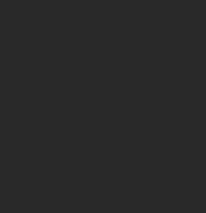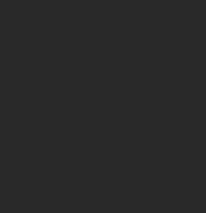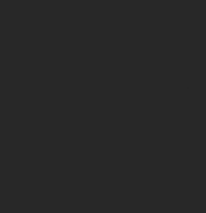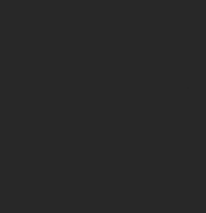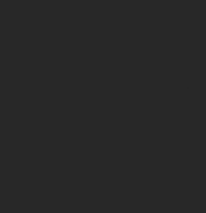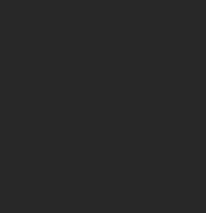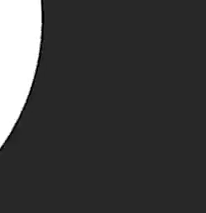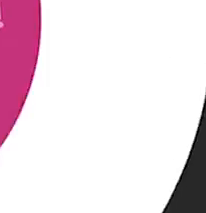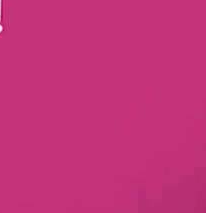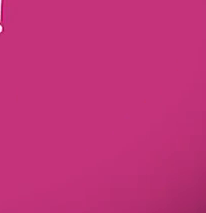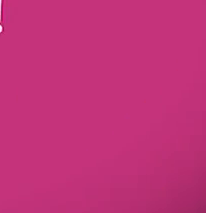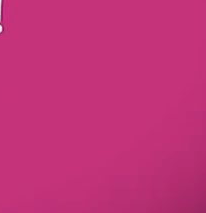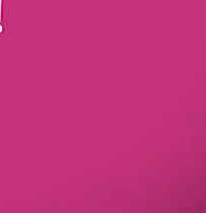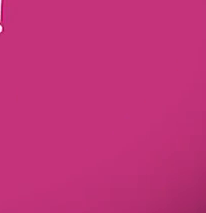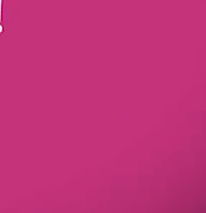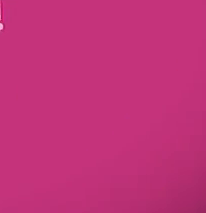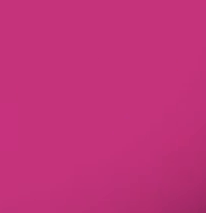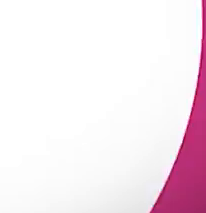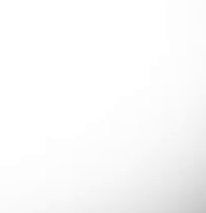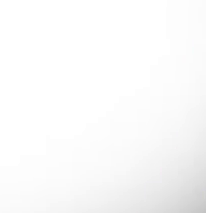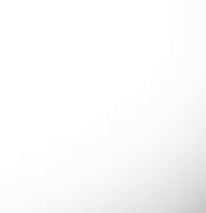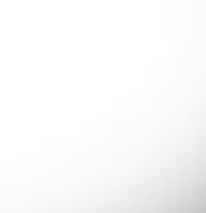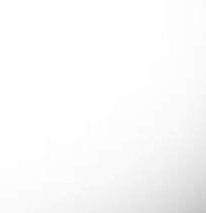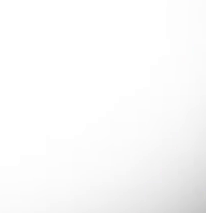Re, viss ēters ir te!